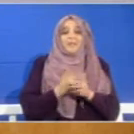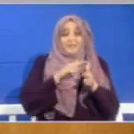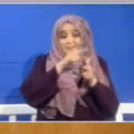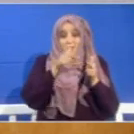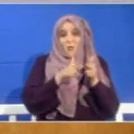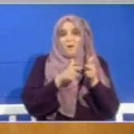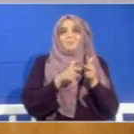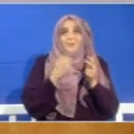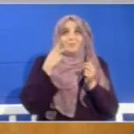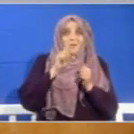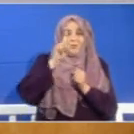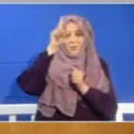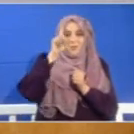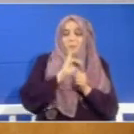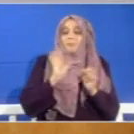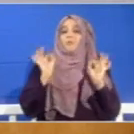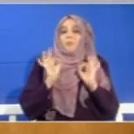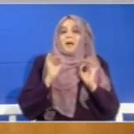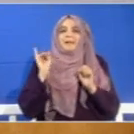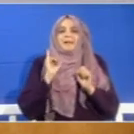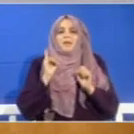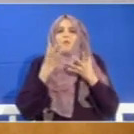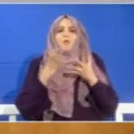فمن أسمائه سبحانه تعالى المتكبر،